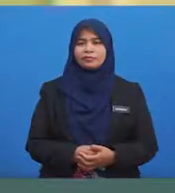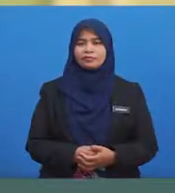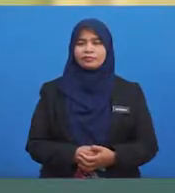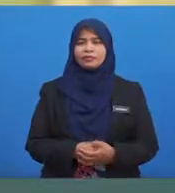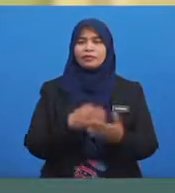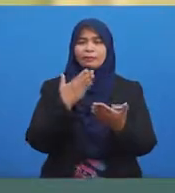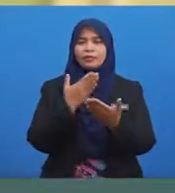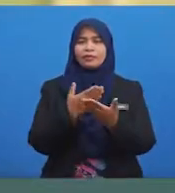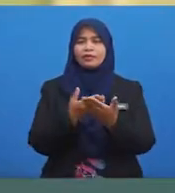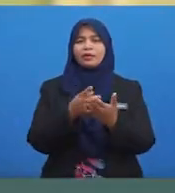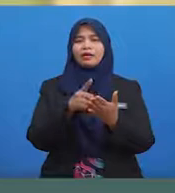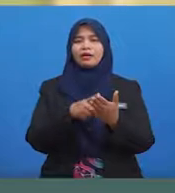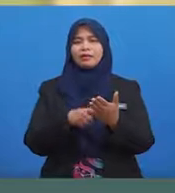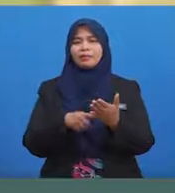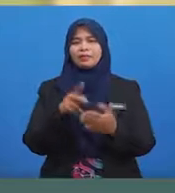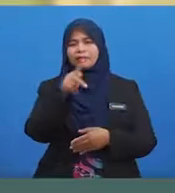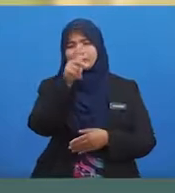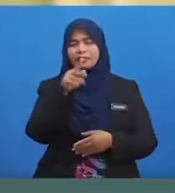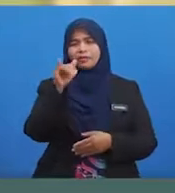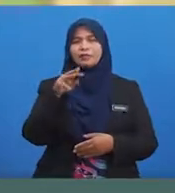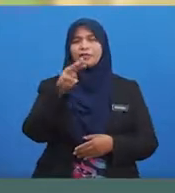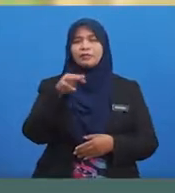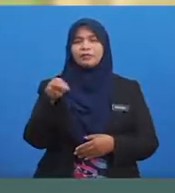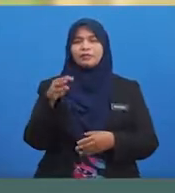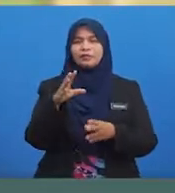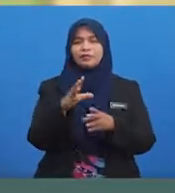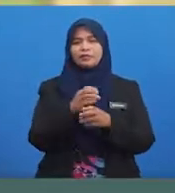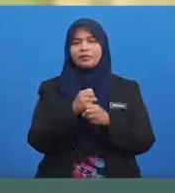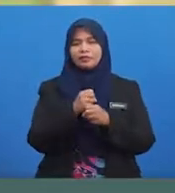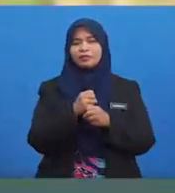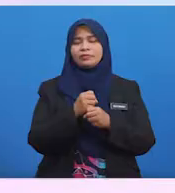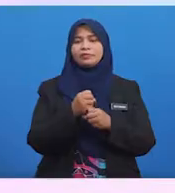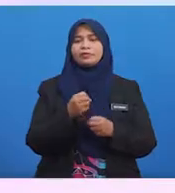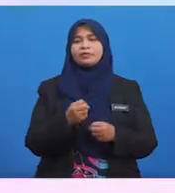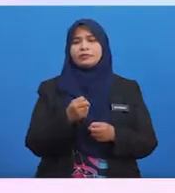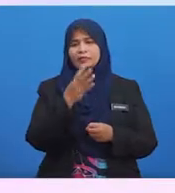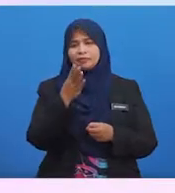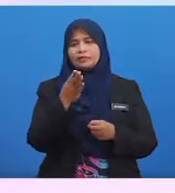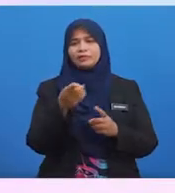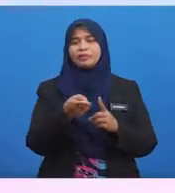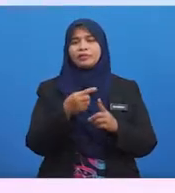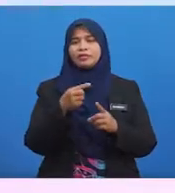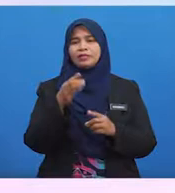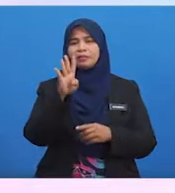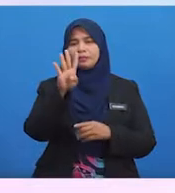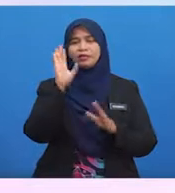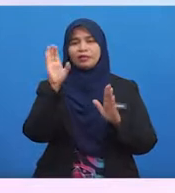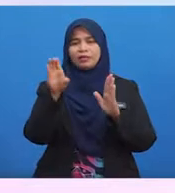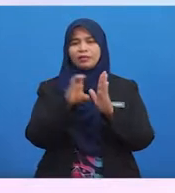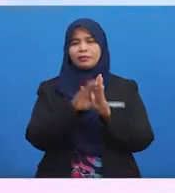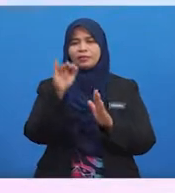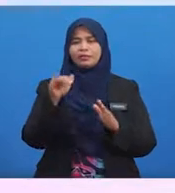baik apakah yang murid-murid dapat simpulkan daripada empat gambar binatang yang